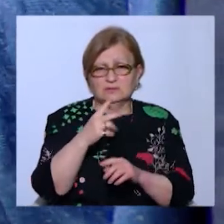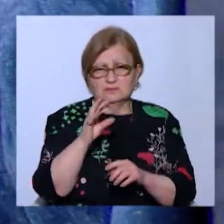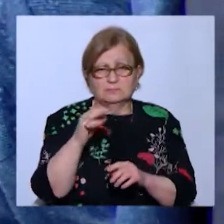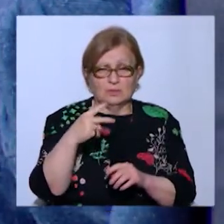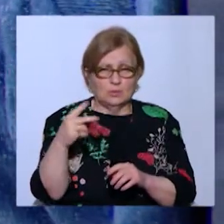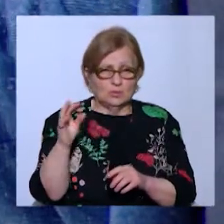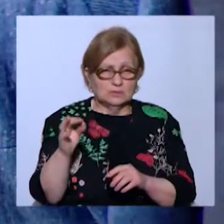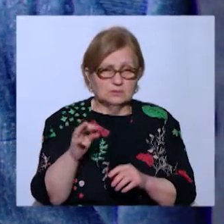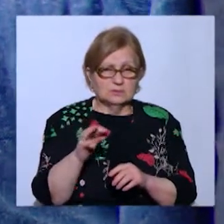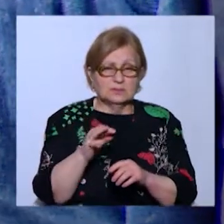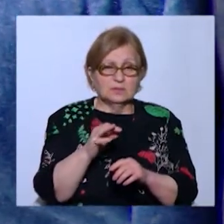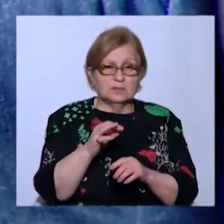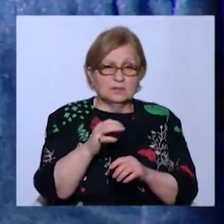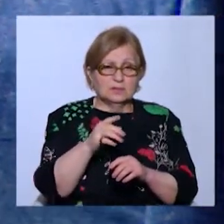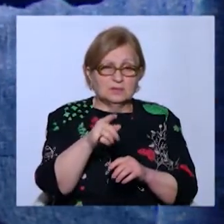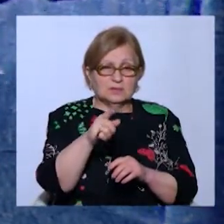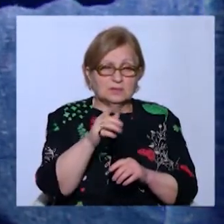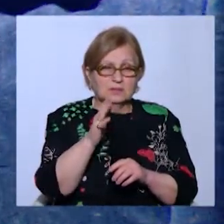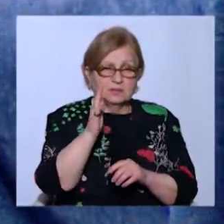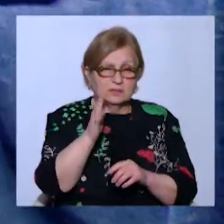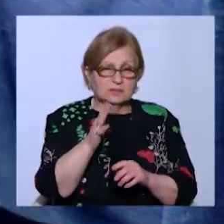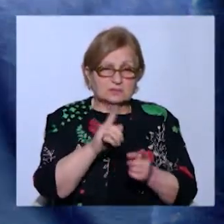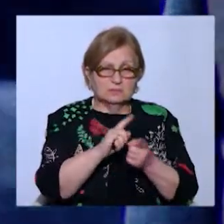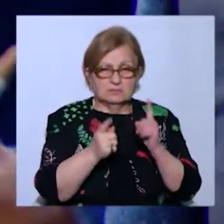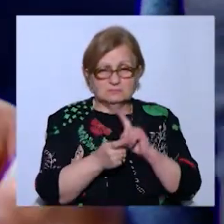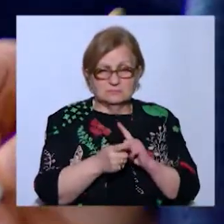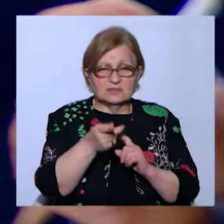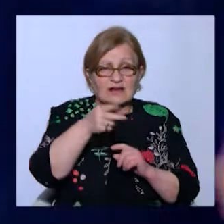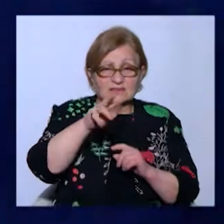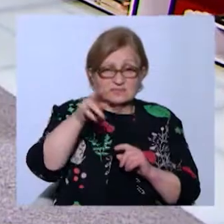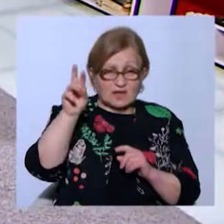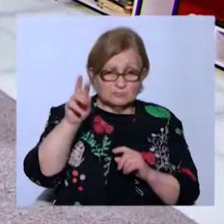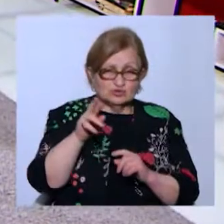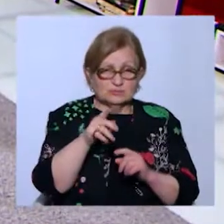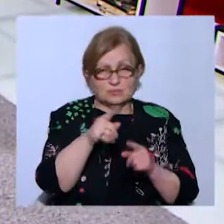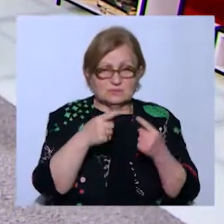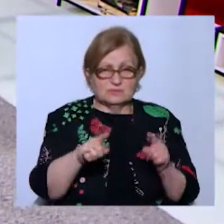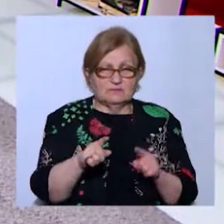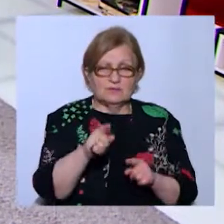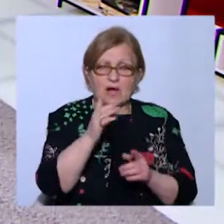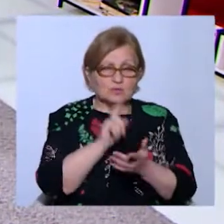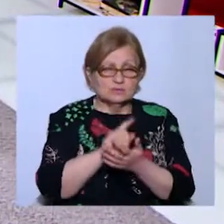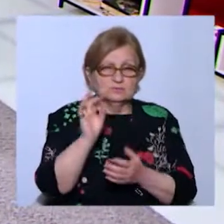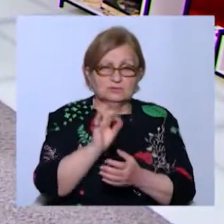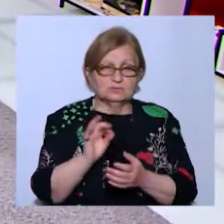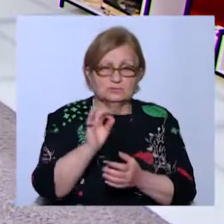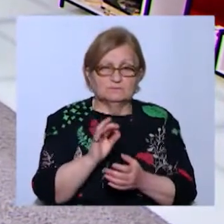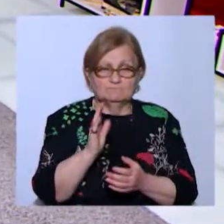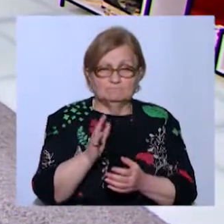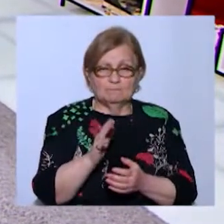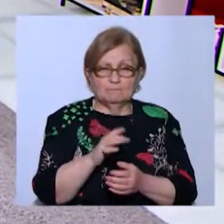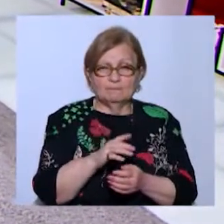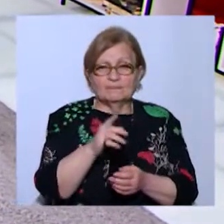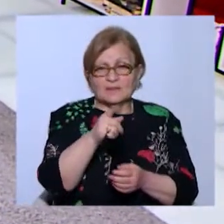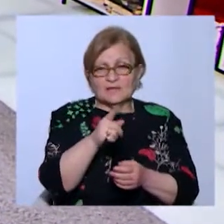მიიღება წილადი. მრიცხველი x კვადრატ პლუს 1 და მნიშვნელი x და ეს 0 უნდა იყოს, როცა მისი მრიცხველი. ანუ x კვადრატ